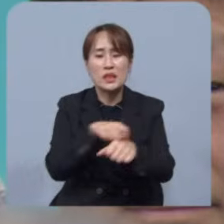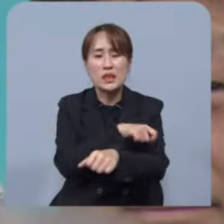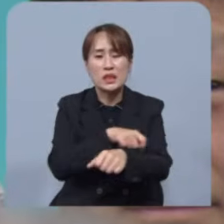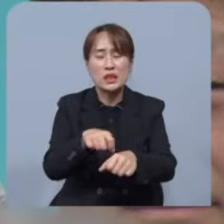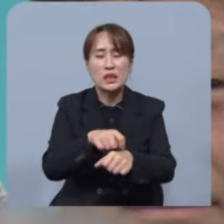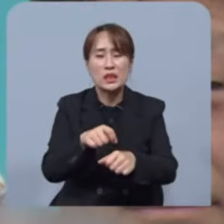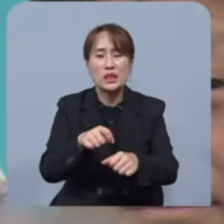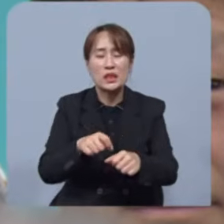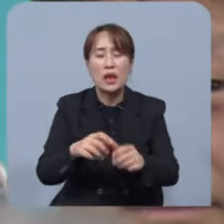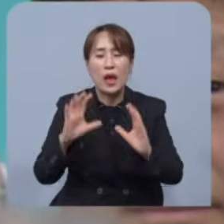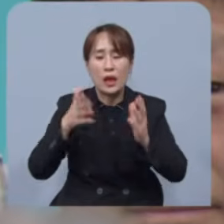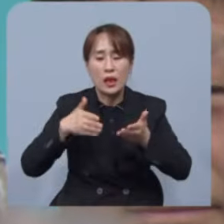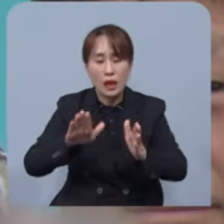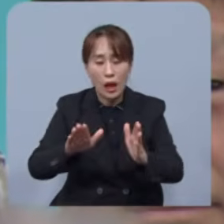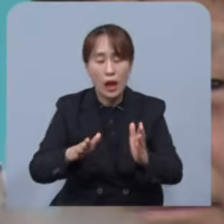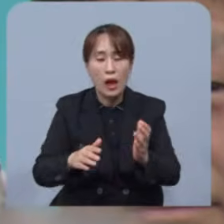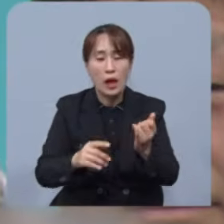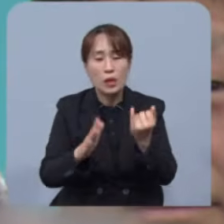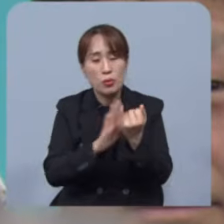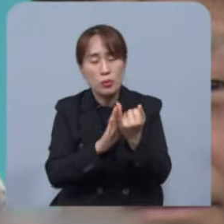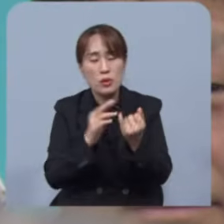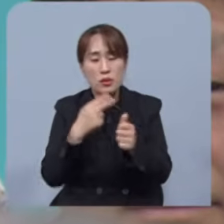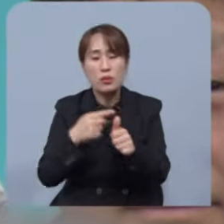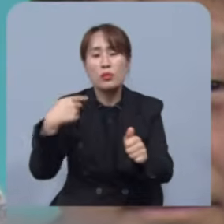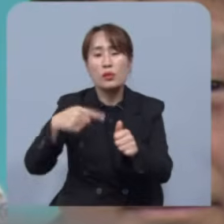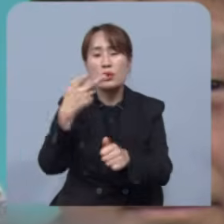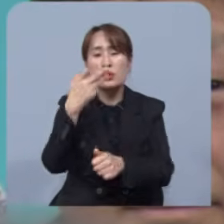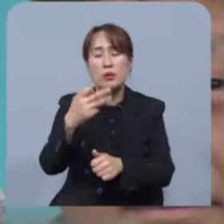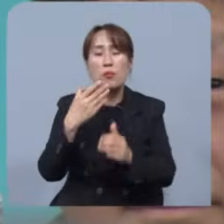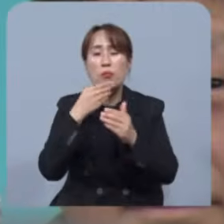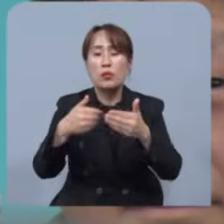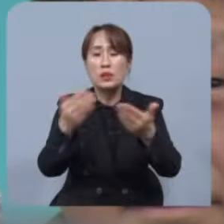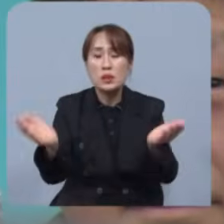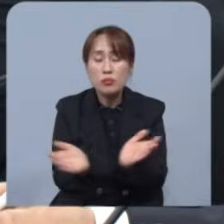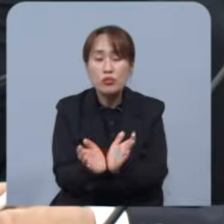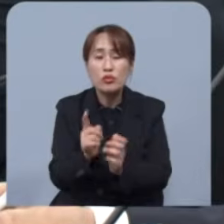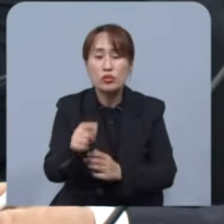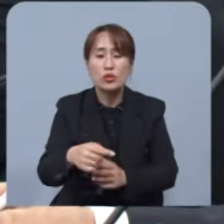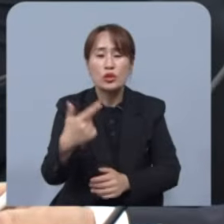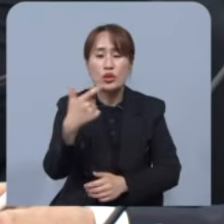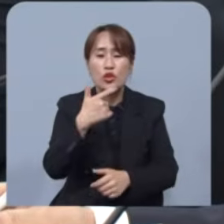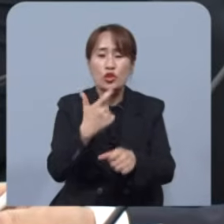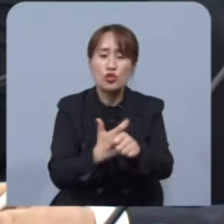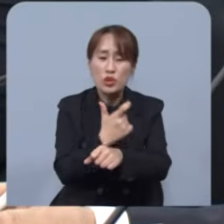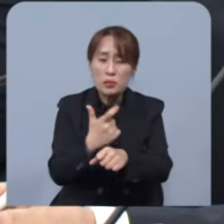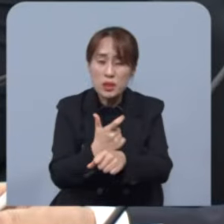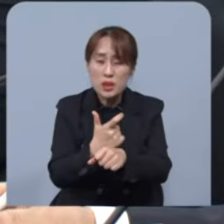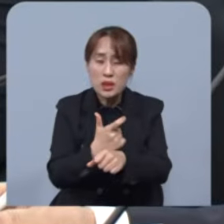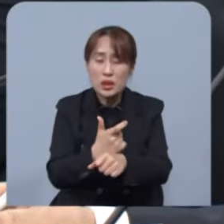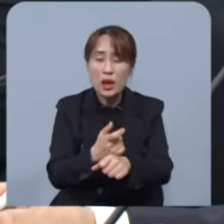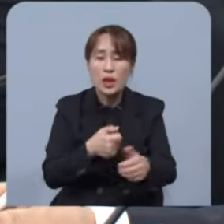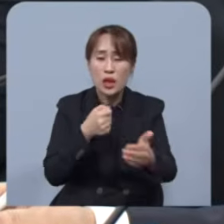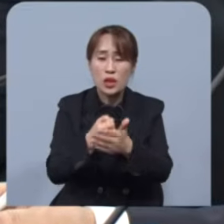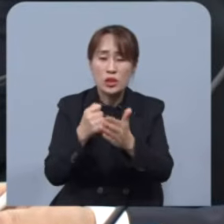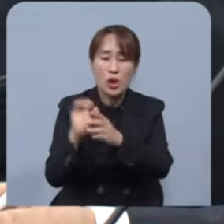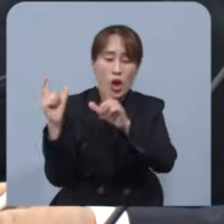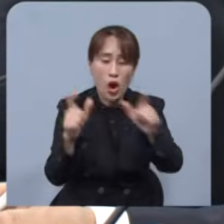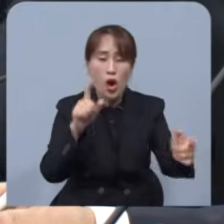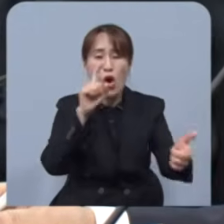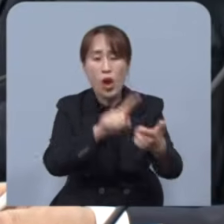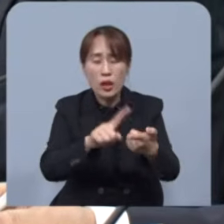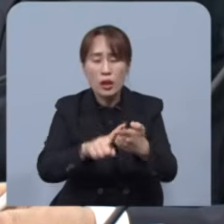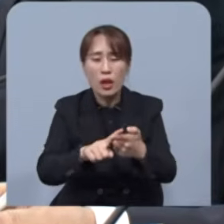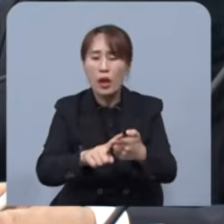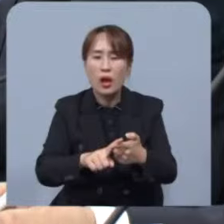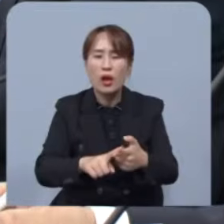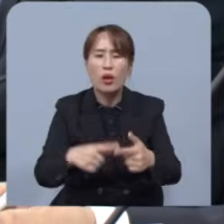특히 산후 도우미 교육은 2013년 보건복지부에서 60시간의 커리큘럼을 정해서 내려준 내용 그대로